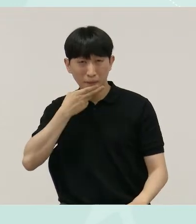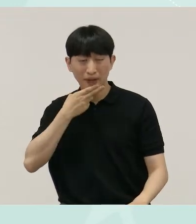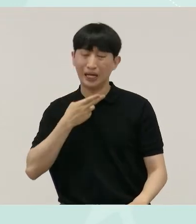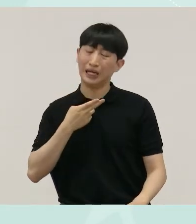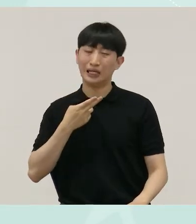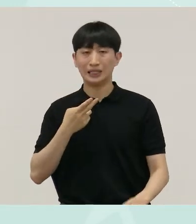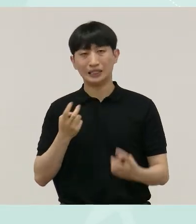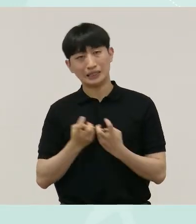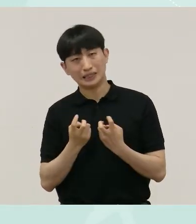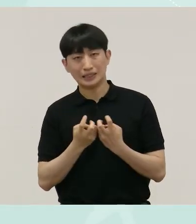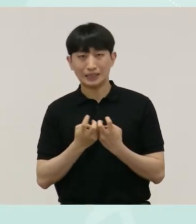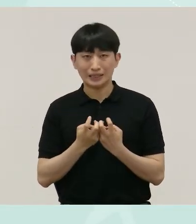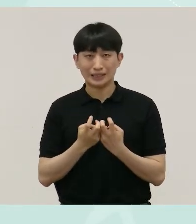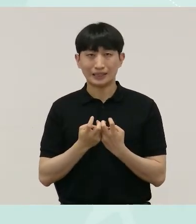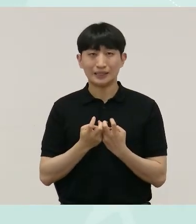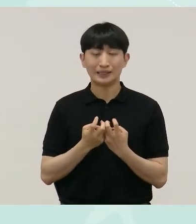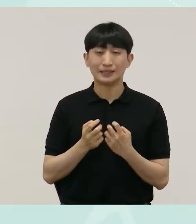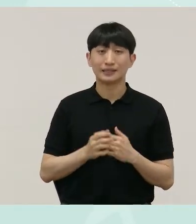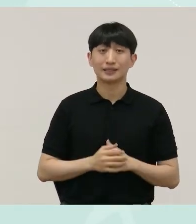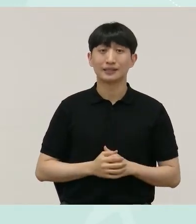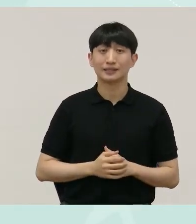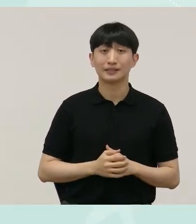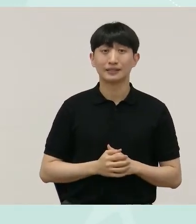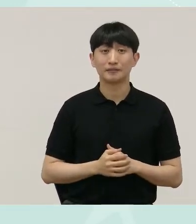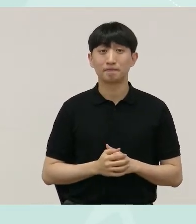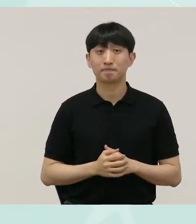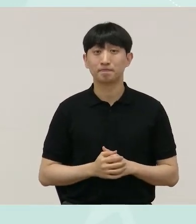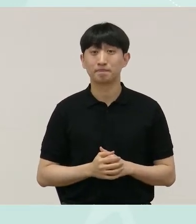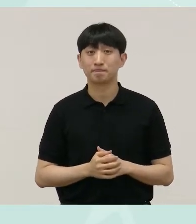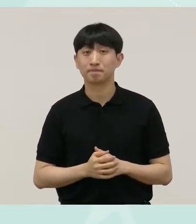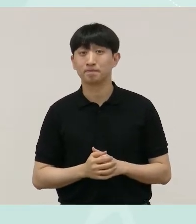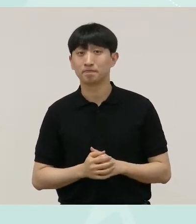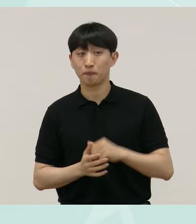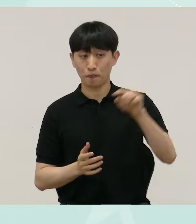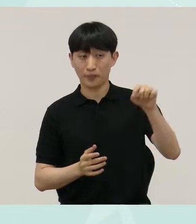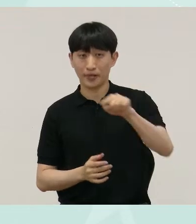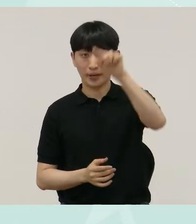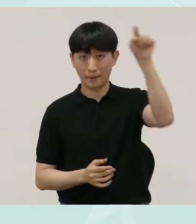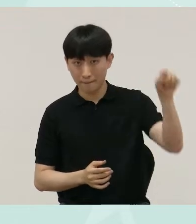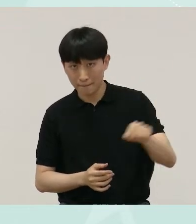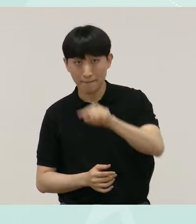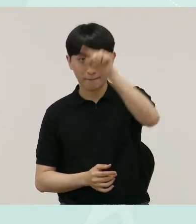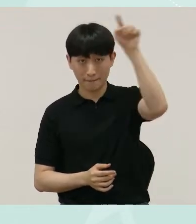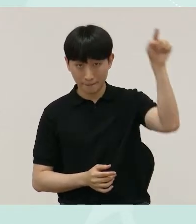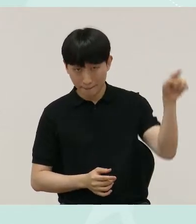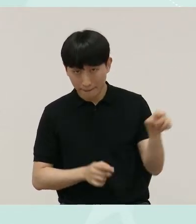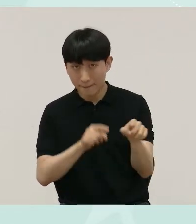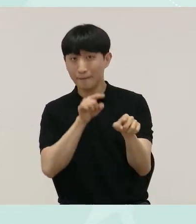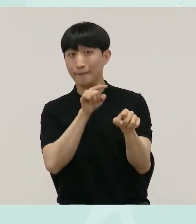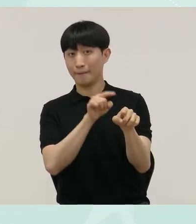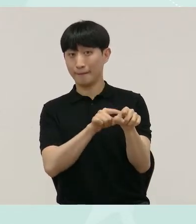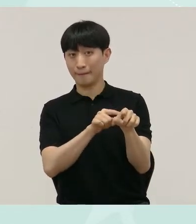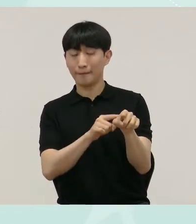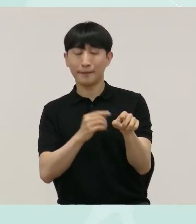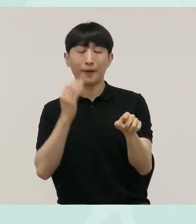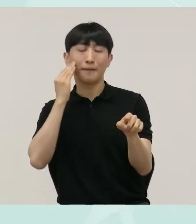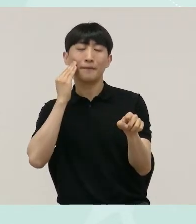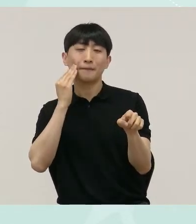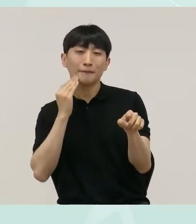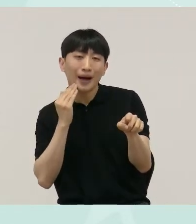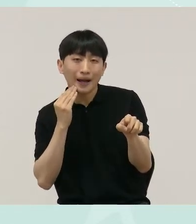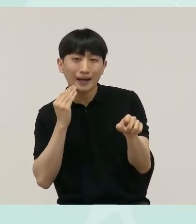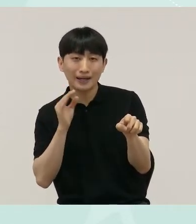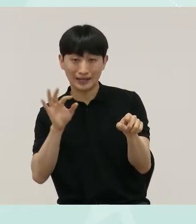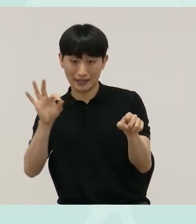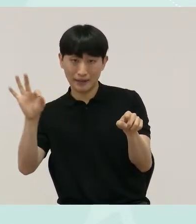오른쪽에 이제 보시는 그런 것처럼 이 달팽이관 안쪽으로 이렇게 이 파란색의 전극을